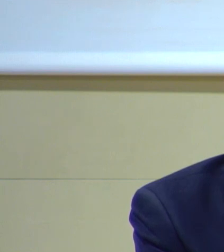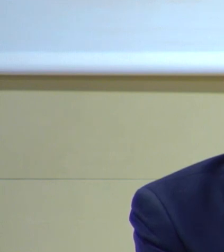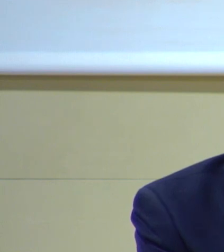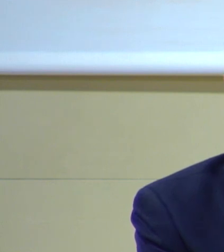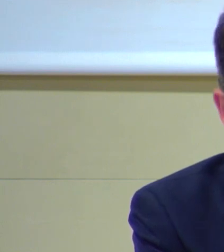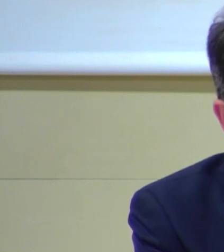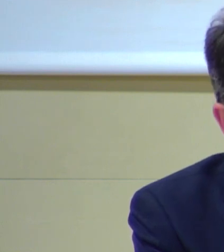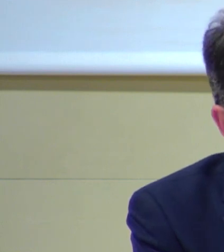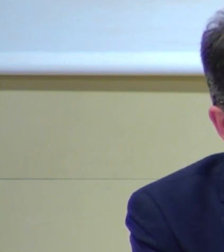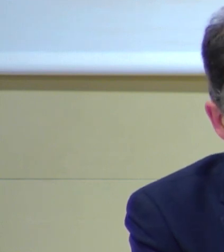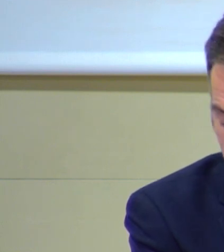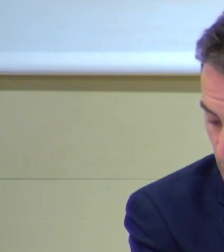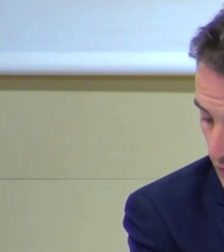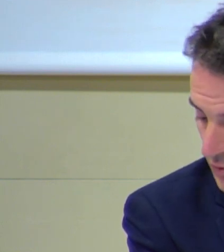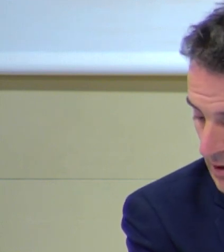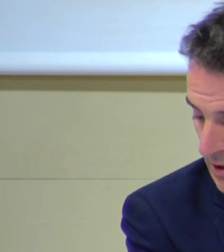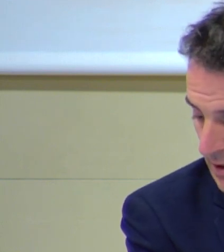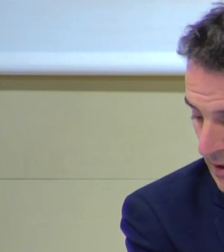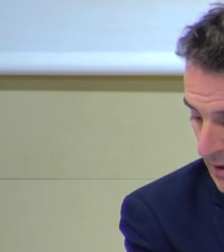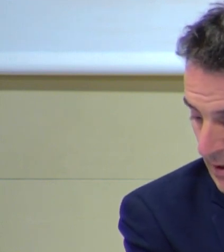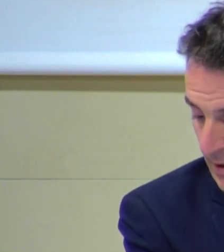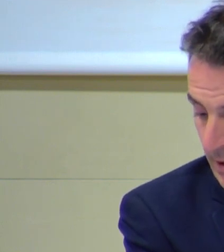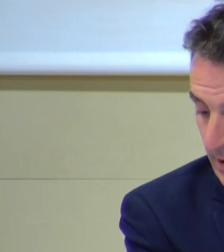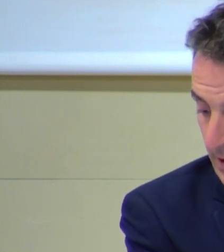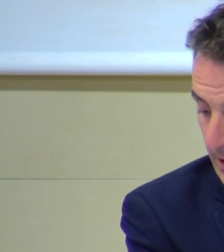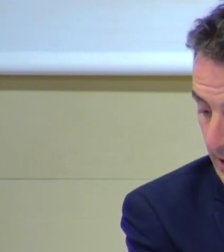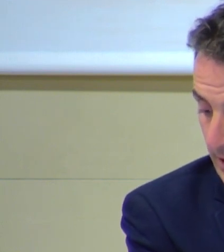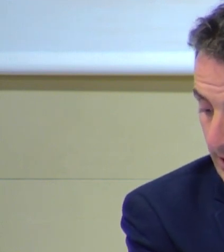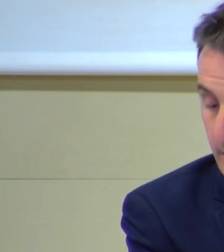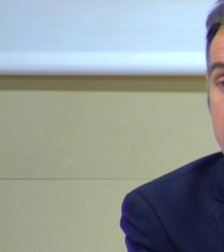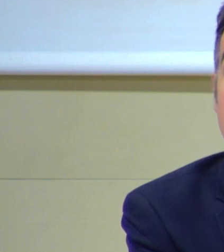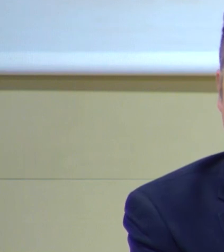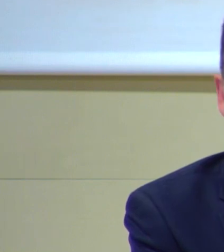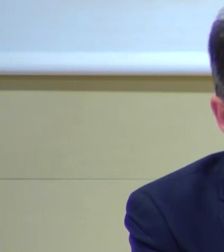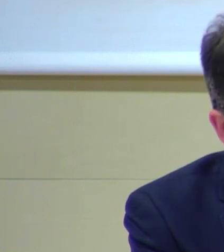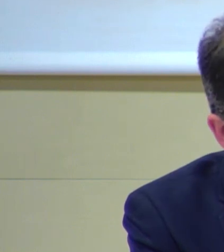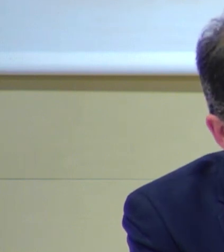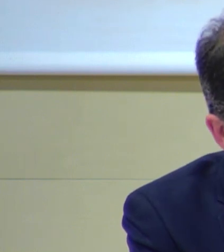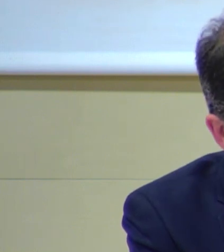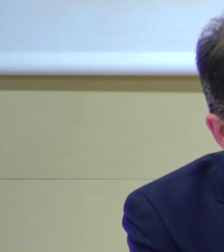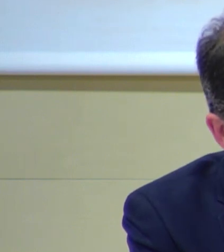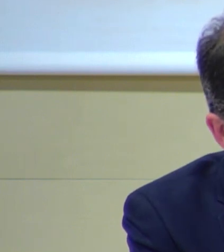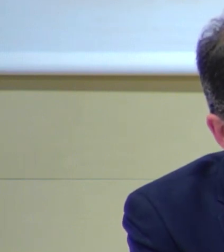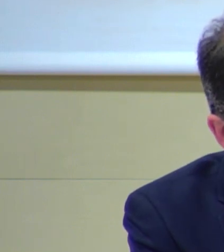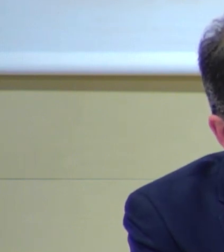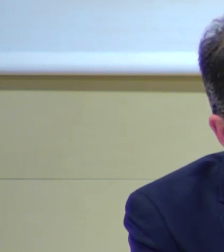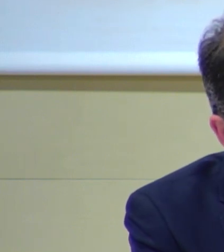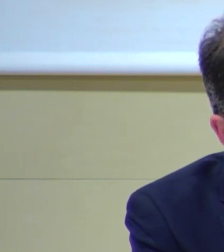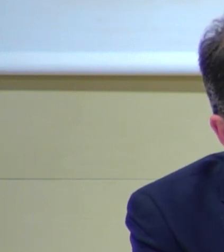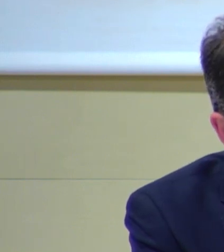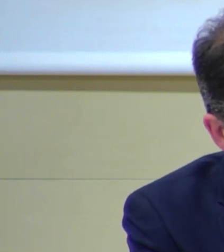pour unanimité c'est l'occasion de souligner les bons résultats de nos